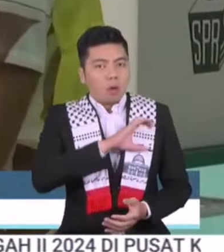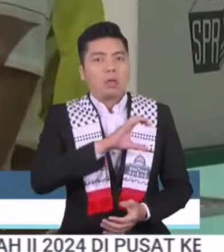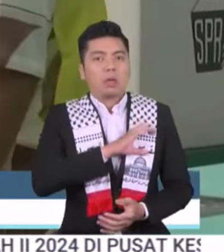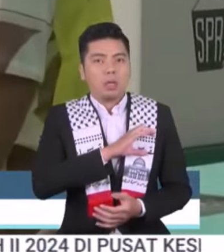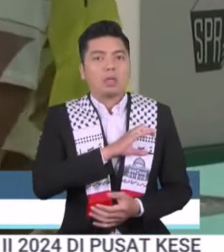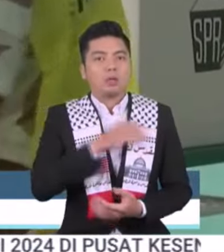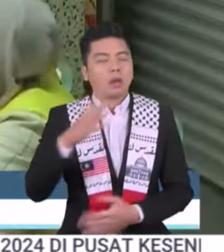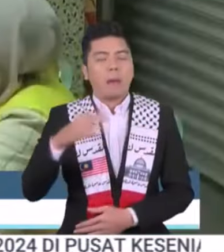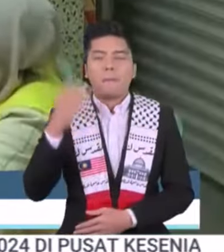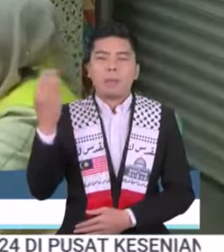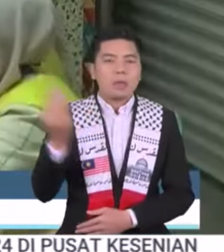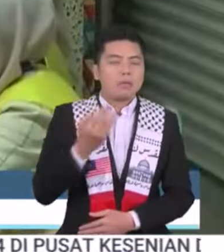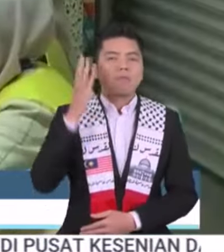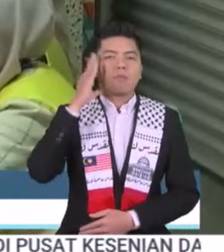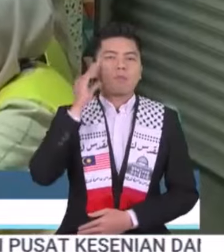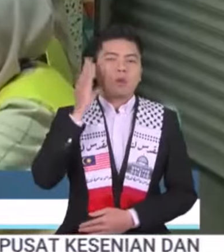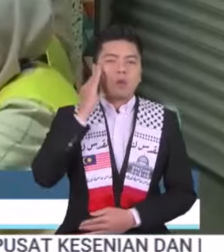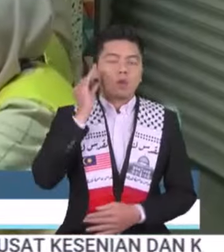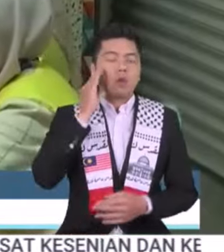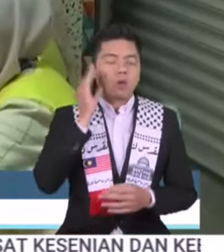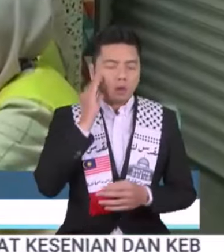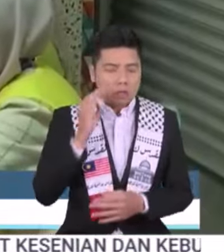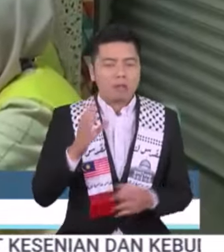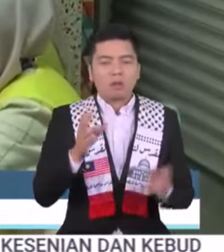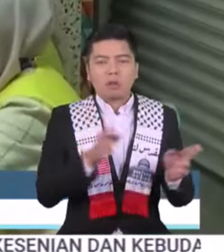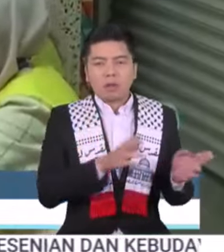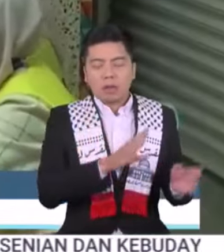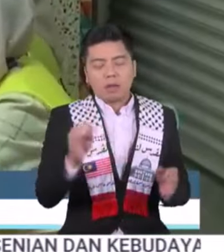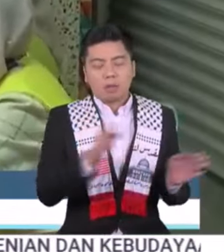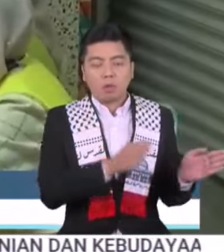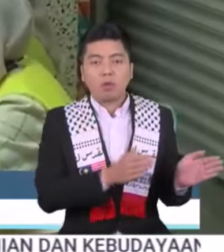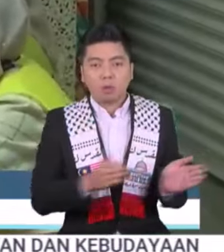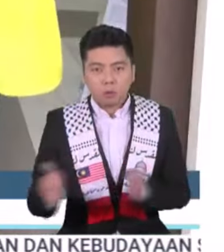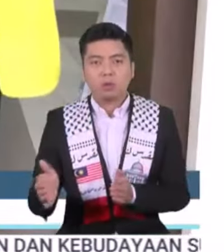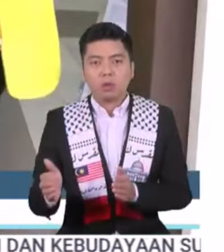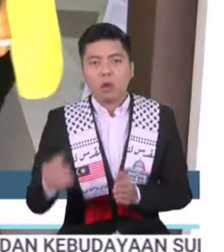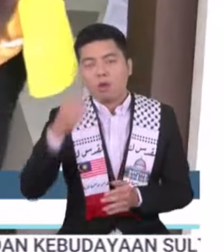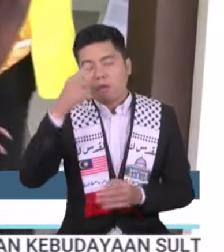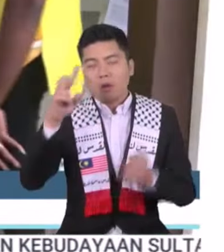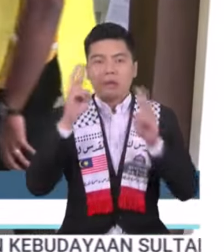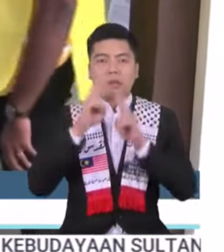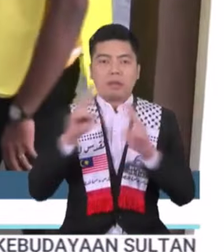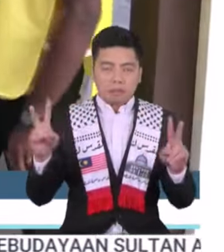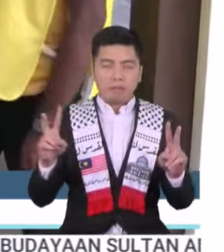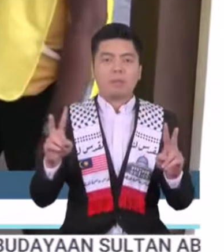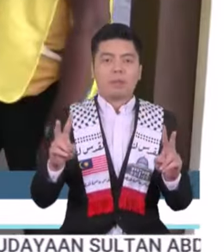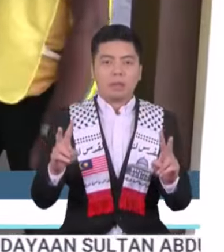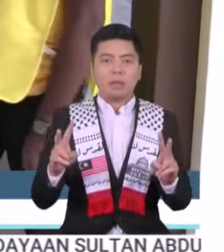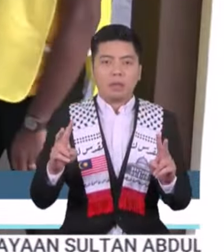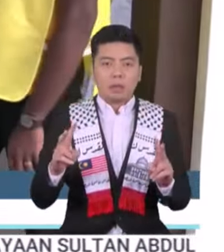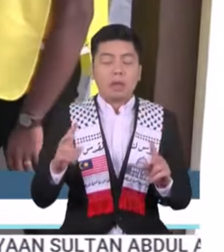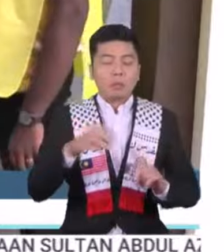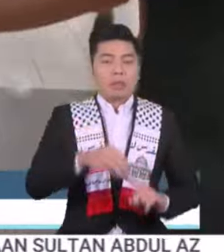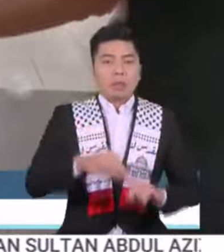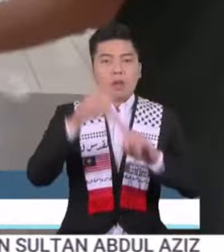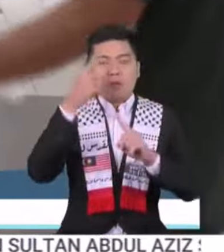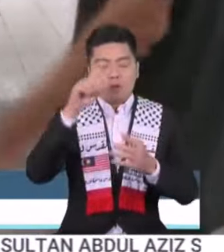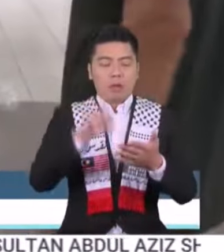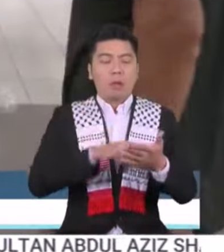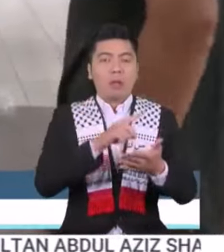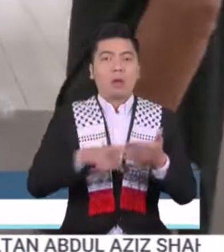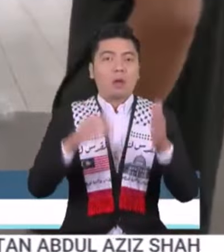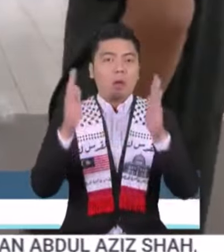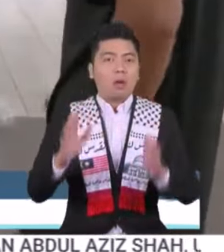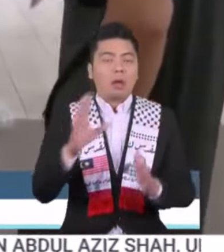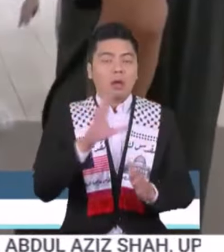memang telah biasa mengurus serta menyusun atur keselamatan dan ketenteraman awam, terutama sekali bagi pengundi dan